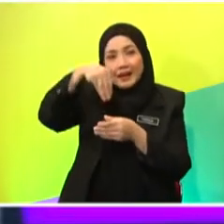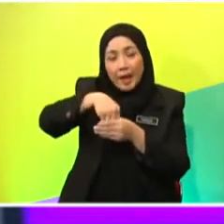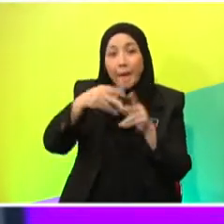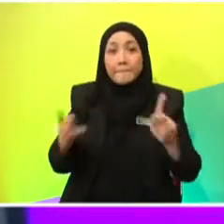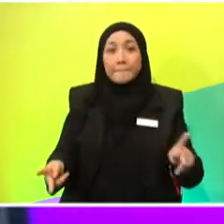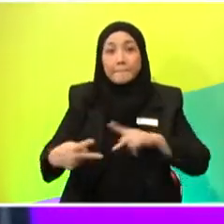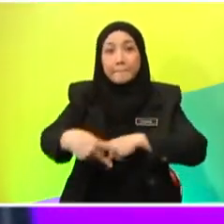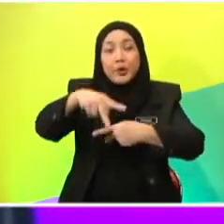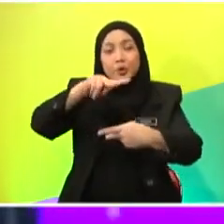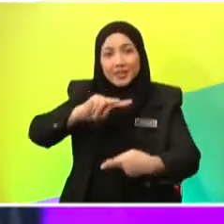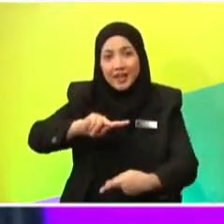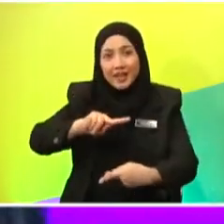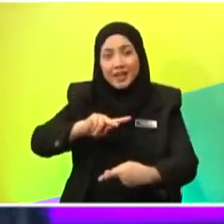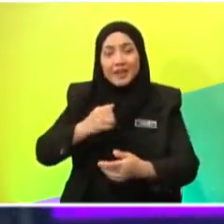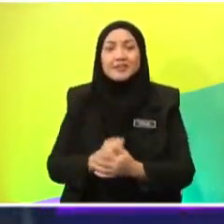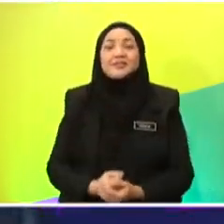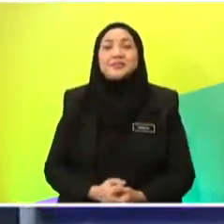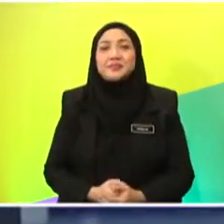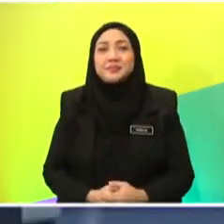tengok akhir-akhir